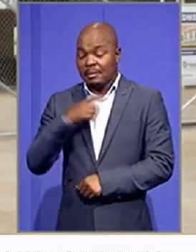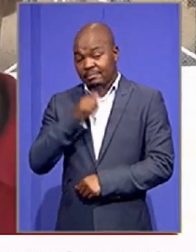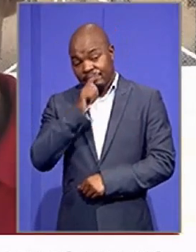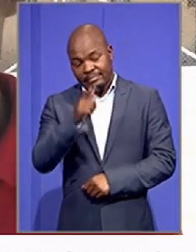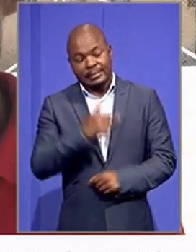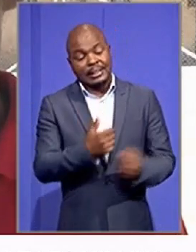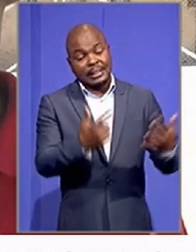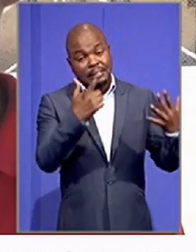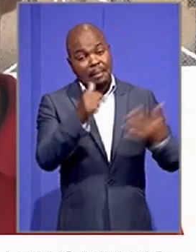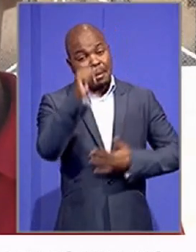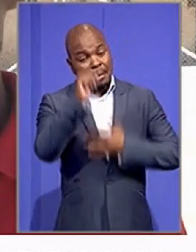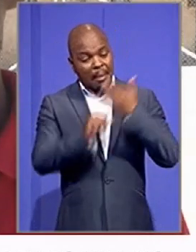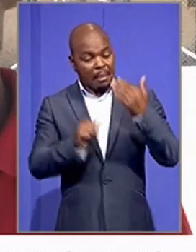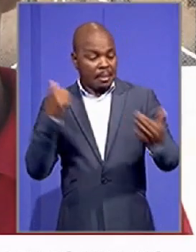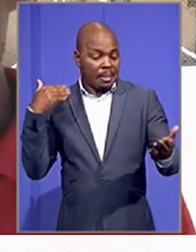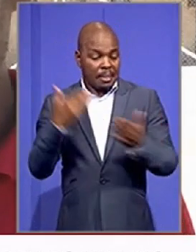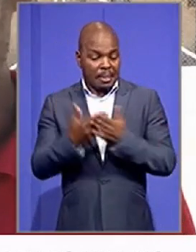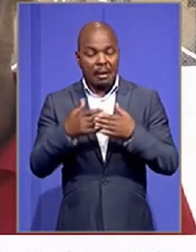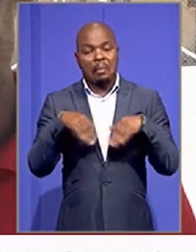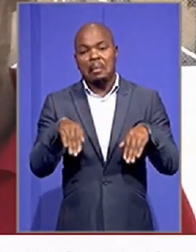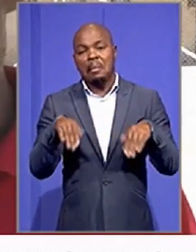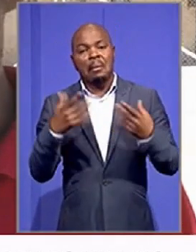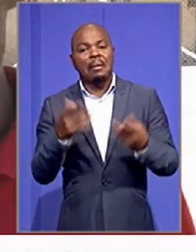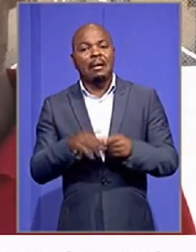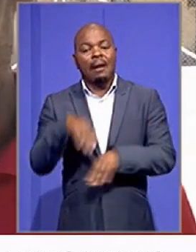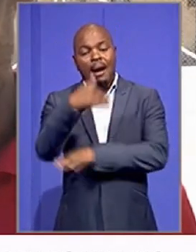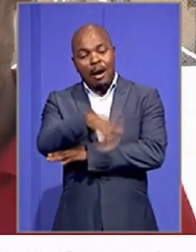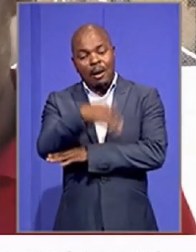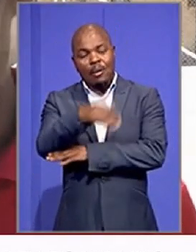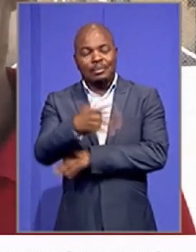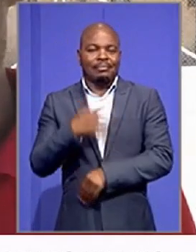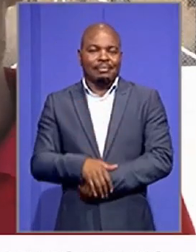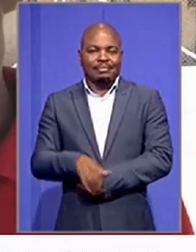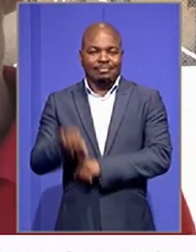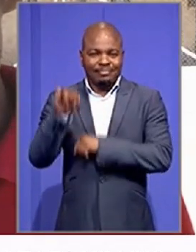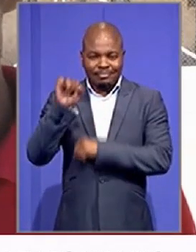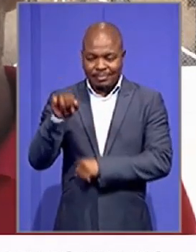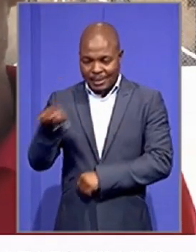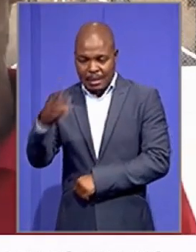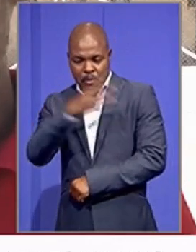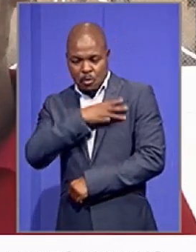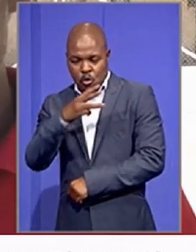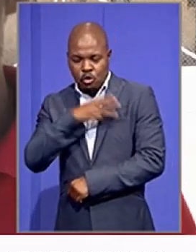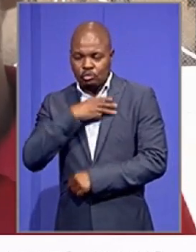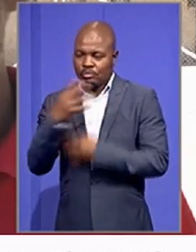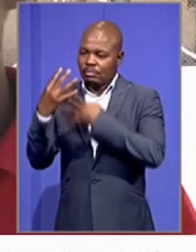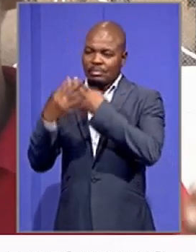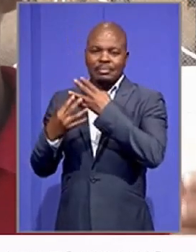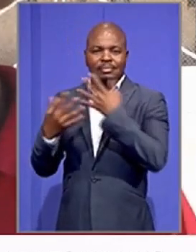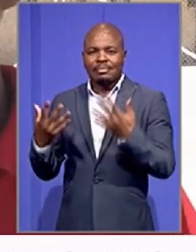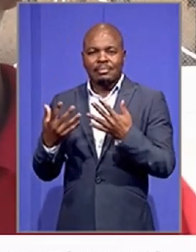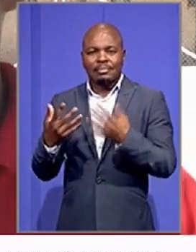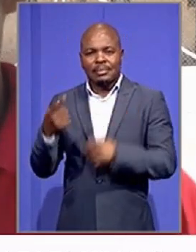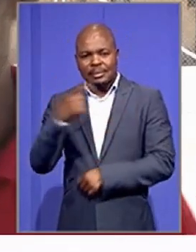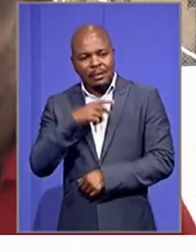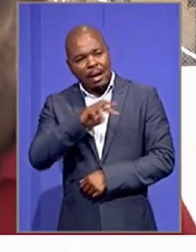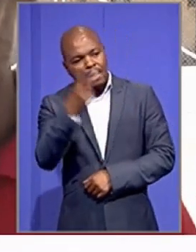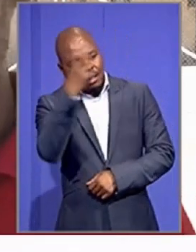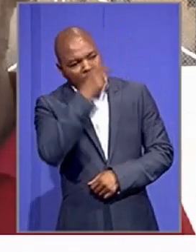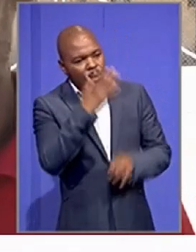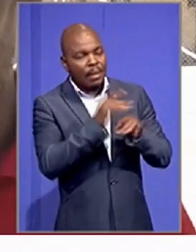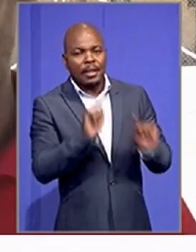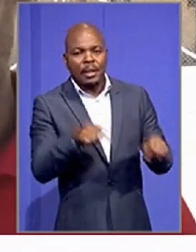tate wa ka. Re ntse re dutse ka ntle re le ho lock out re lokuwe out ke employer ha re kgone ho batla menyetla mesebetsi ka ntle